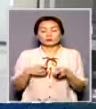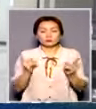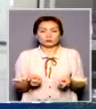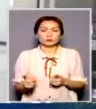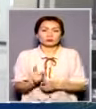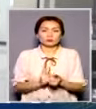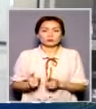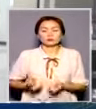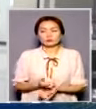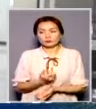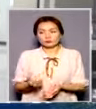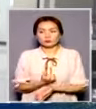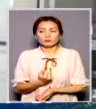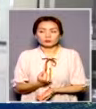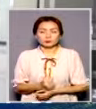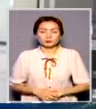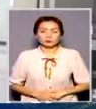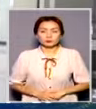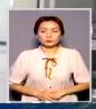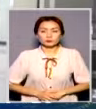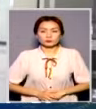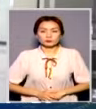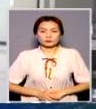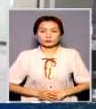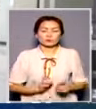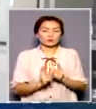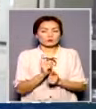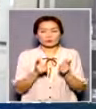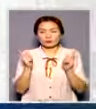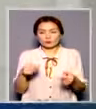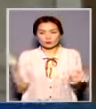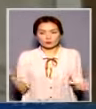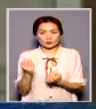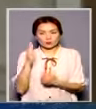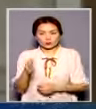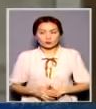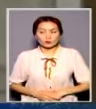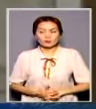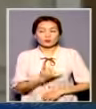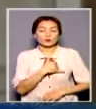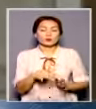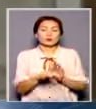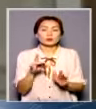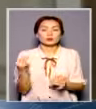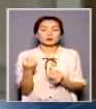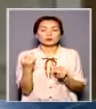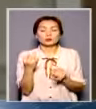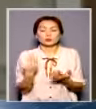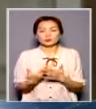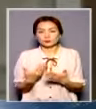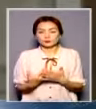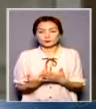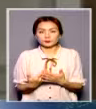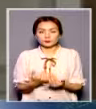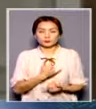осындай өзгерістерге алып келетін болса, мен шынымен де осы тармақтардың өзгеруіне дауысымды беремін. Өзімнің таңдауым жаңа қызығушылық білдірген бағыттарыма